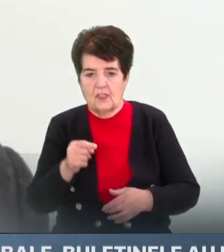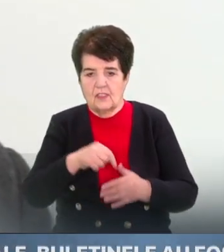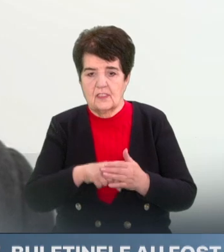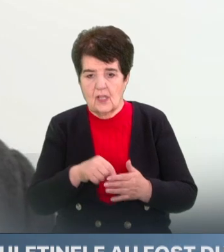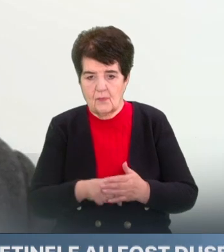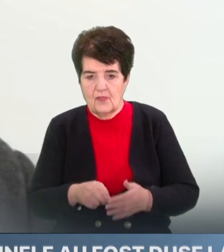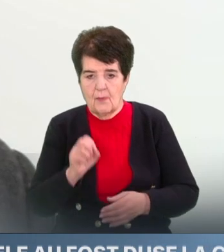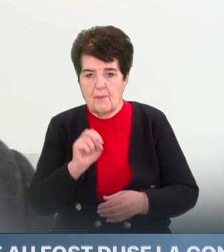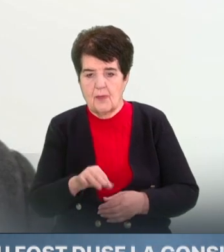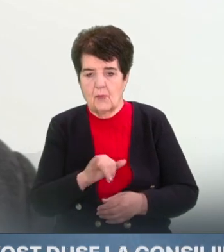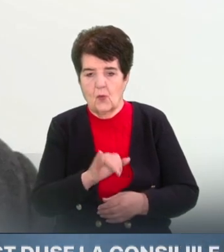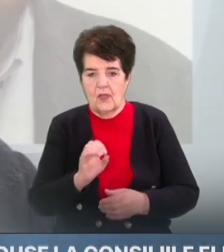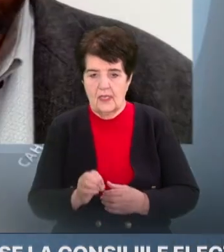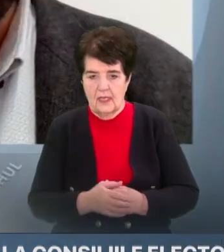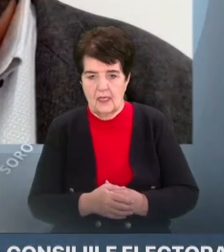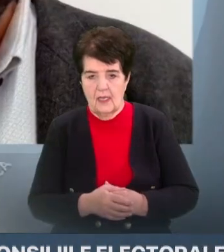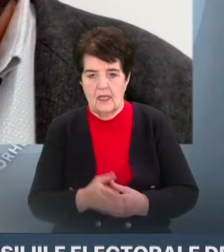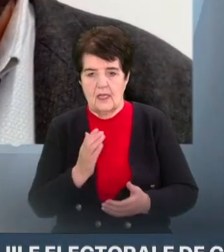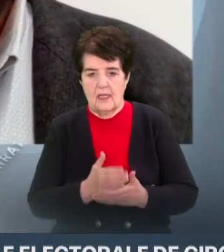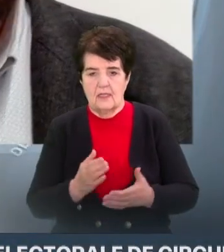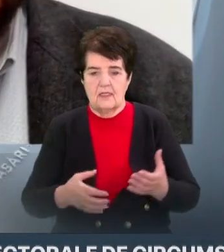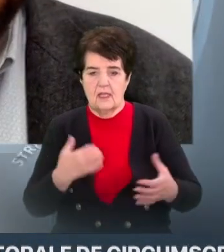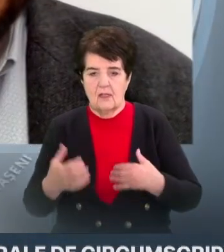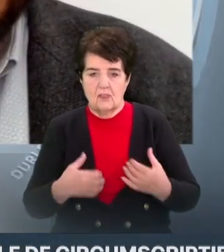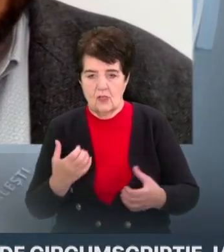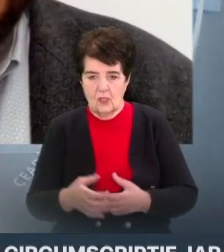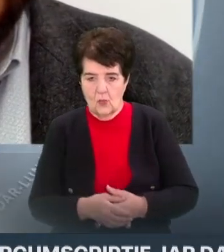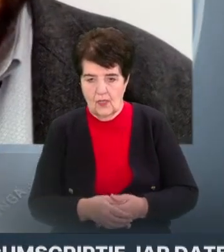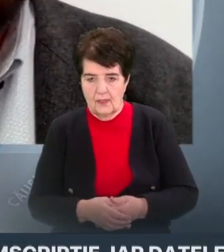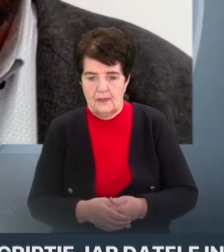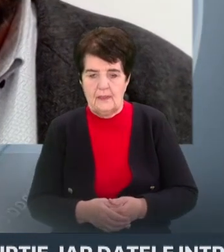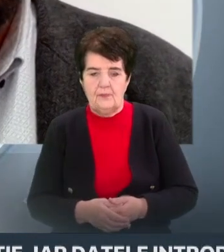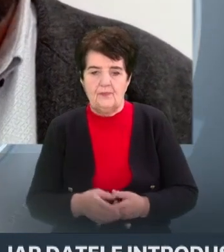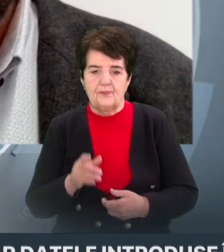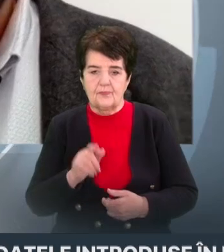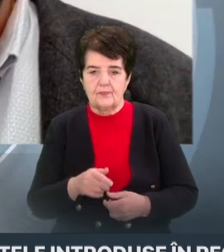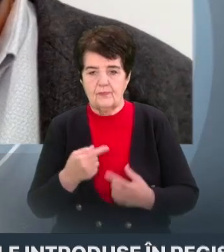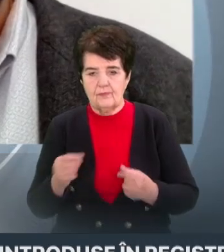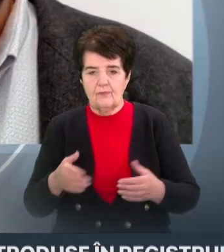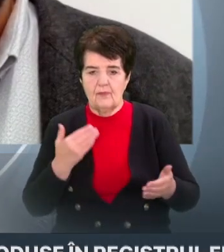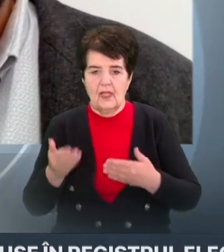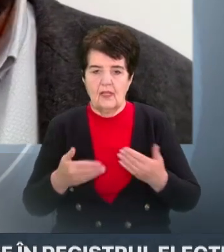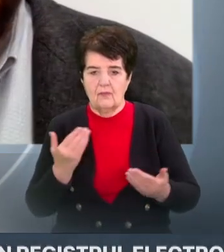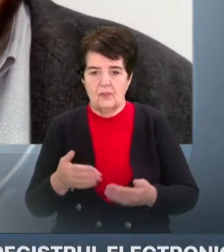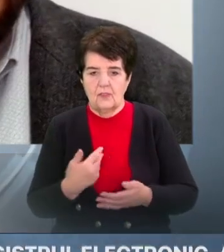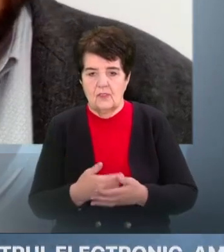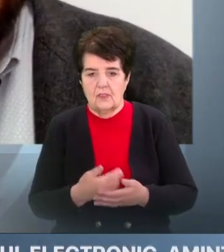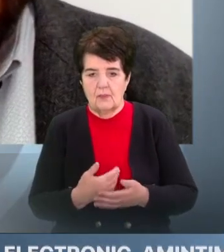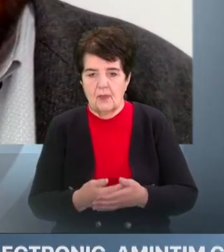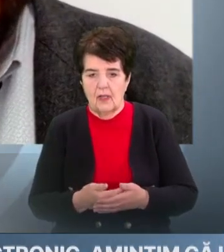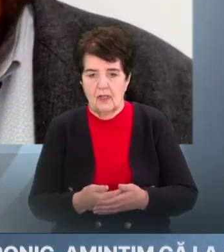membru al Uniunii Europene, este îngrijorător și, desigur, ridică anumite semne de întrebare cu privire la